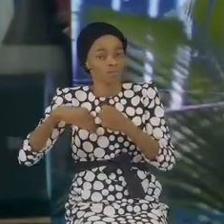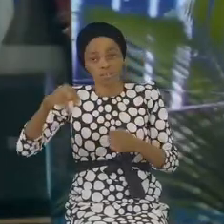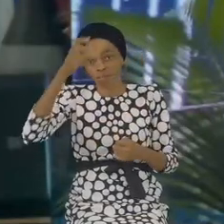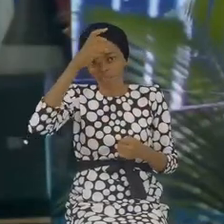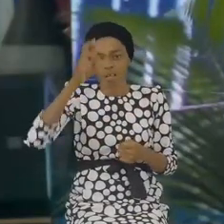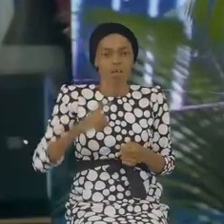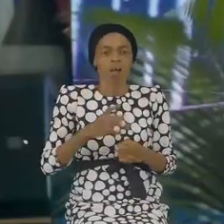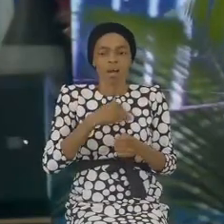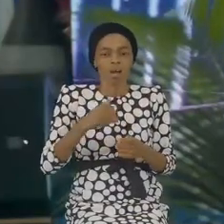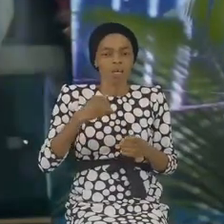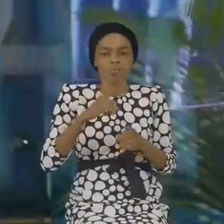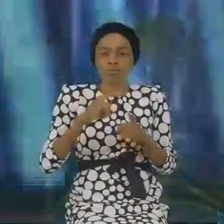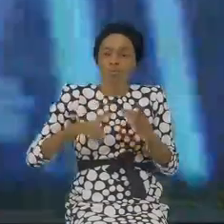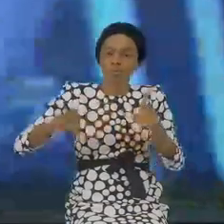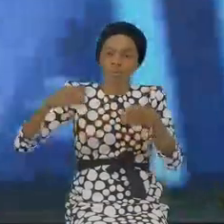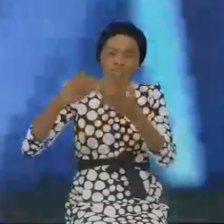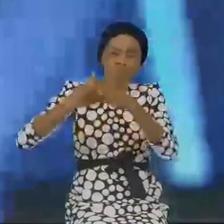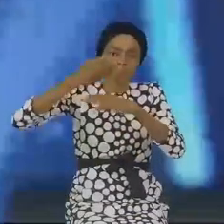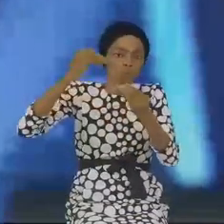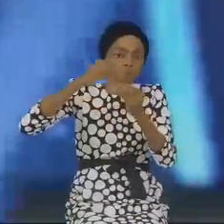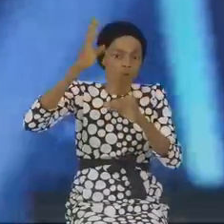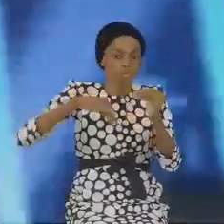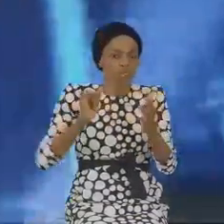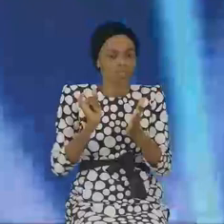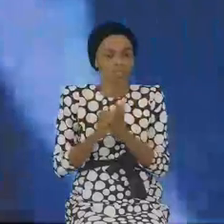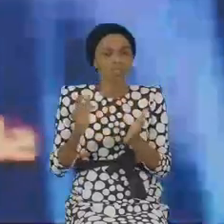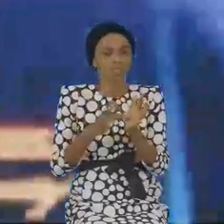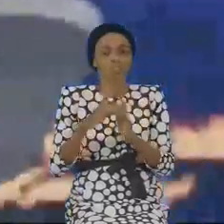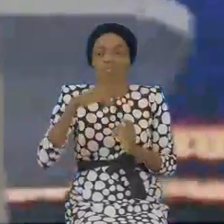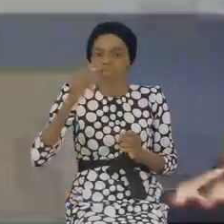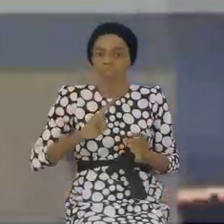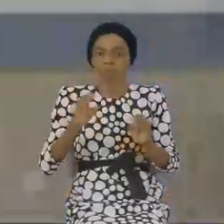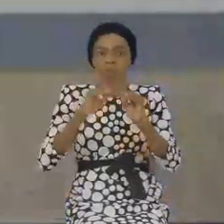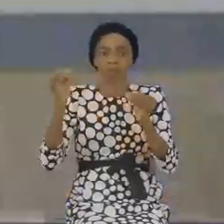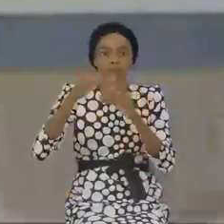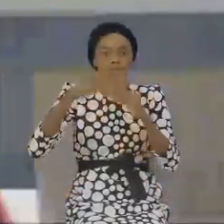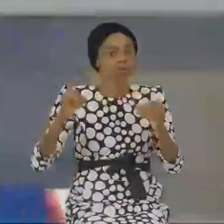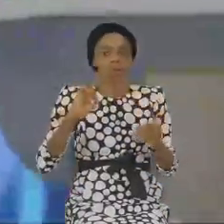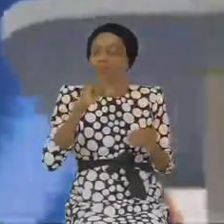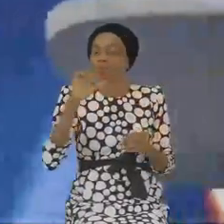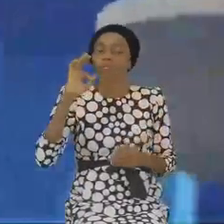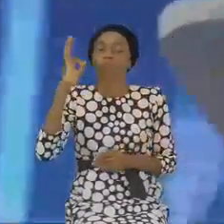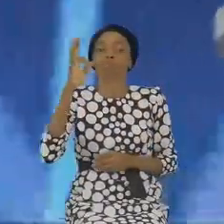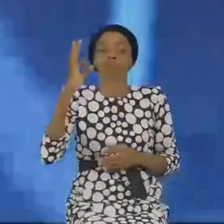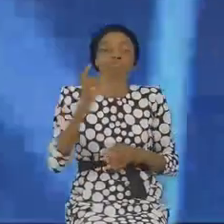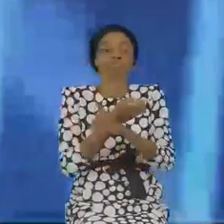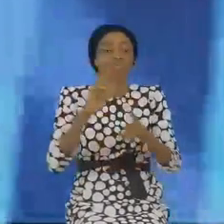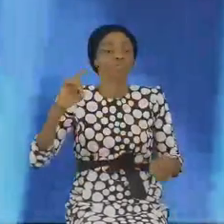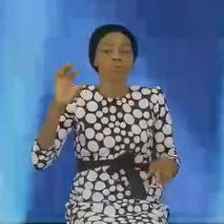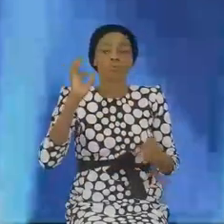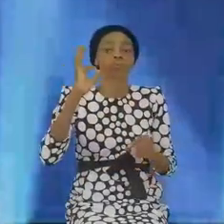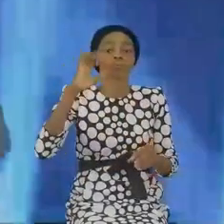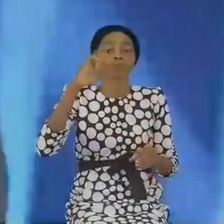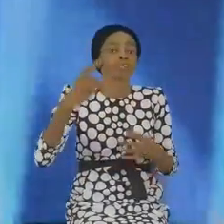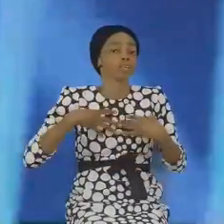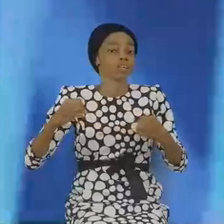au-delà de ça. Et il dit que nous devons faire la même chose. Nous ne devons pas seulement parler de la guérison, parler de la délivrance seulement, parler seulement de la prospérité